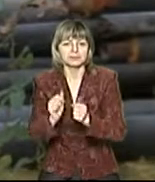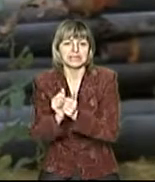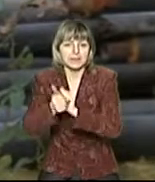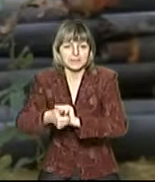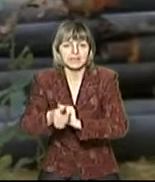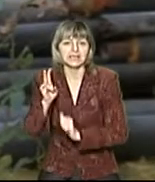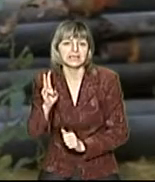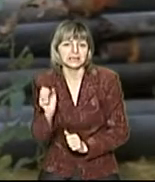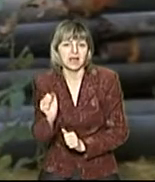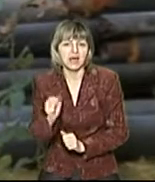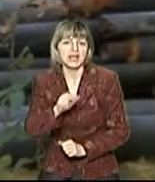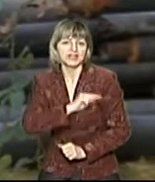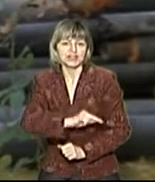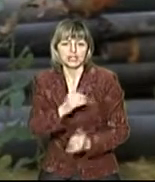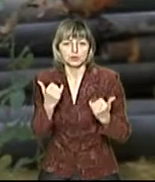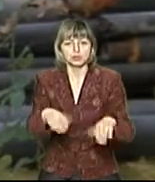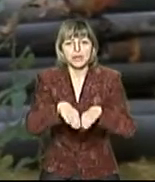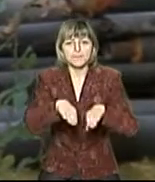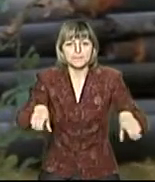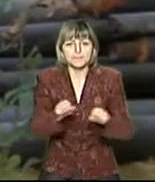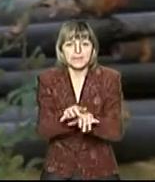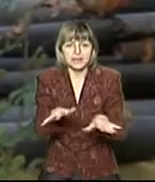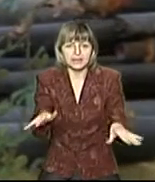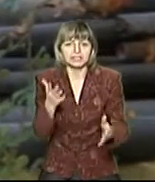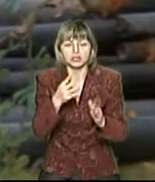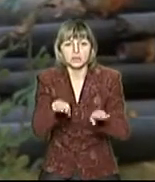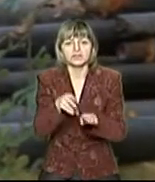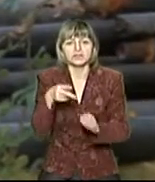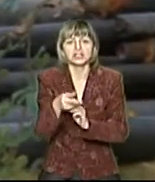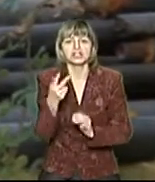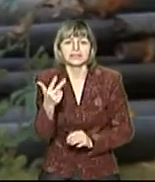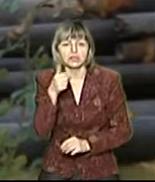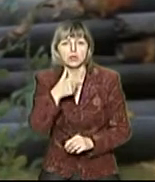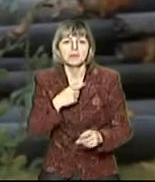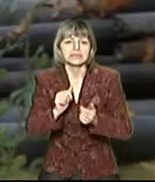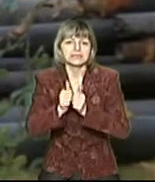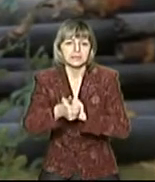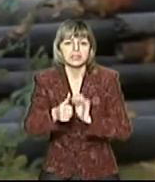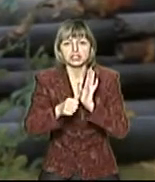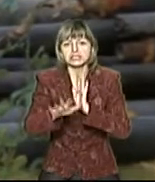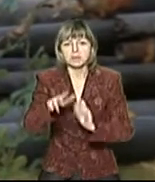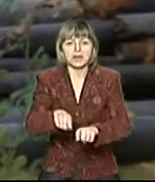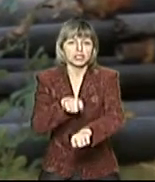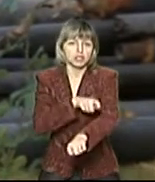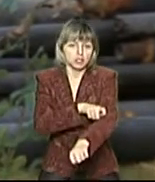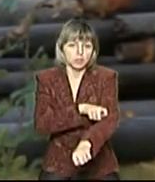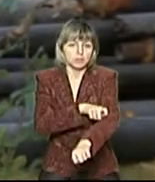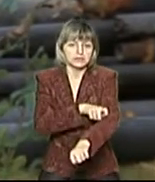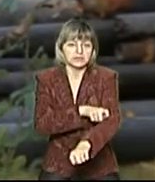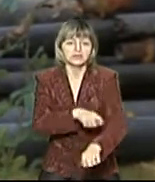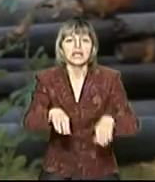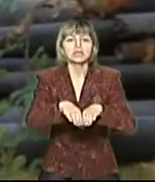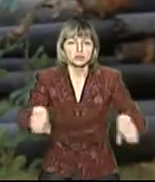на діючі мережі. Якщо подивитись з 2002 року, то ми вже замінили майже 65 кілометрів на передньоізольовані